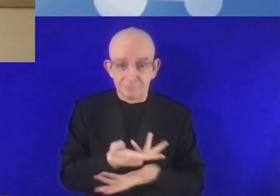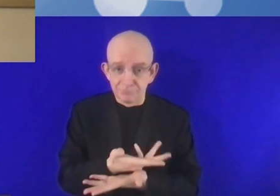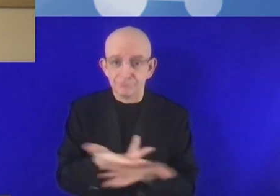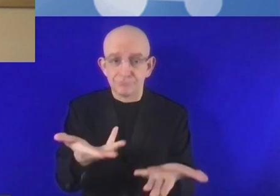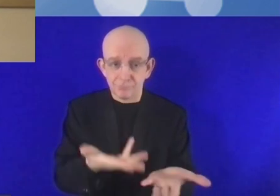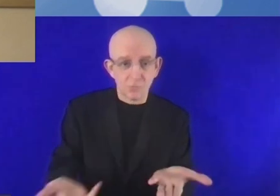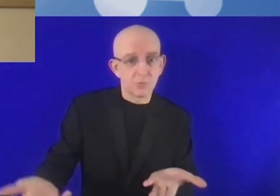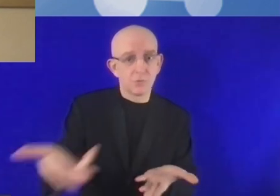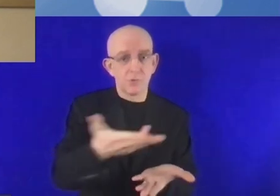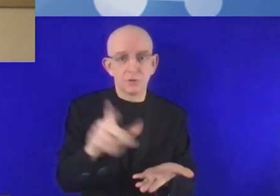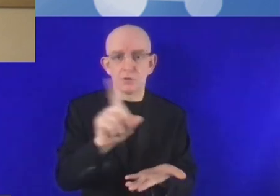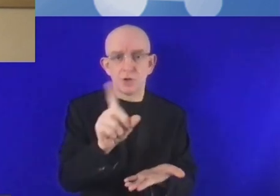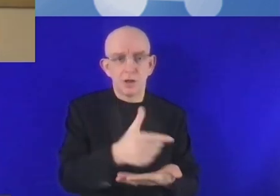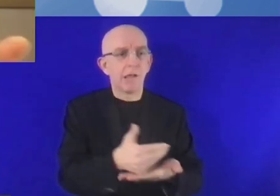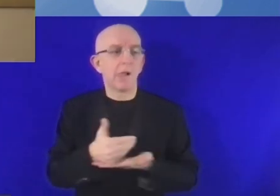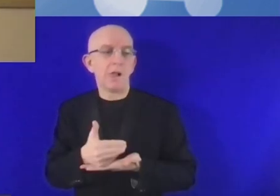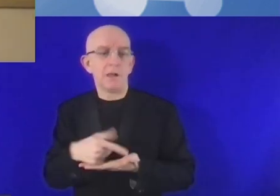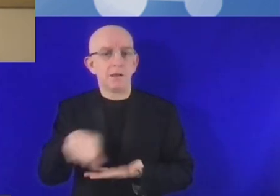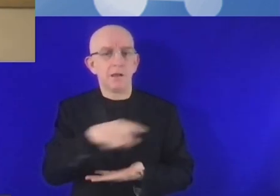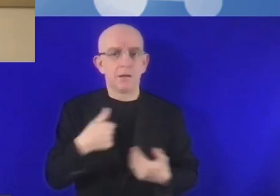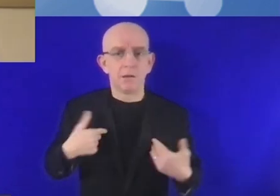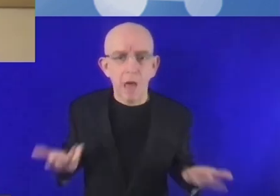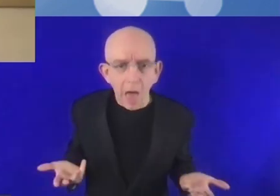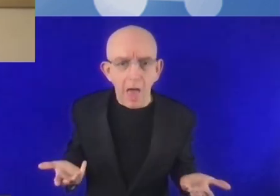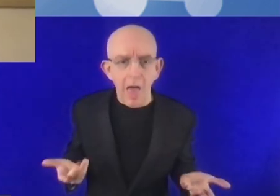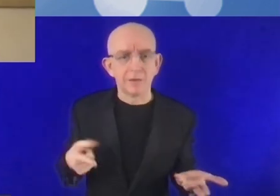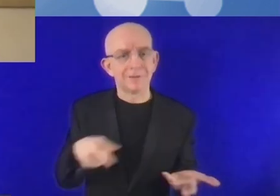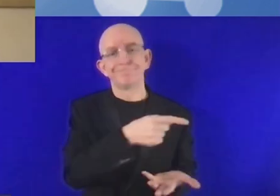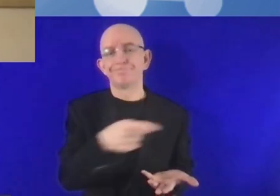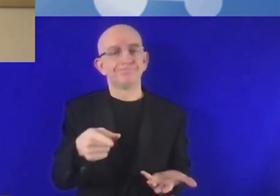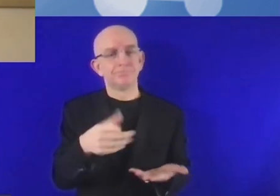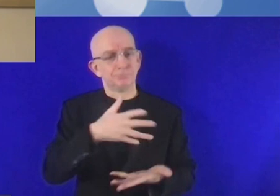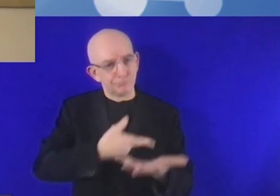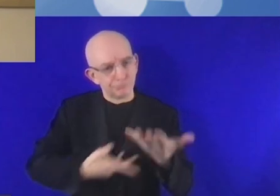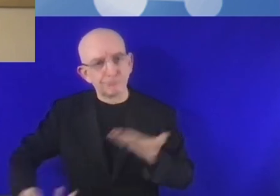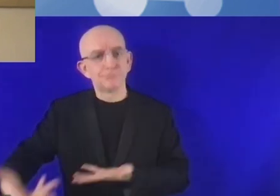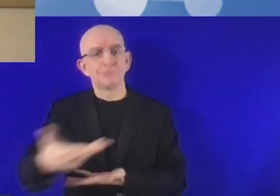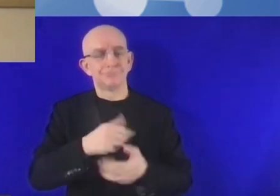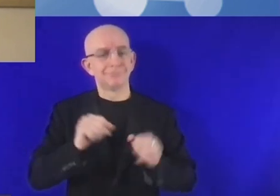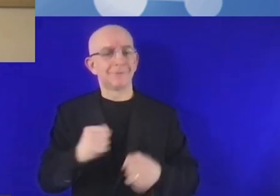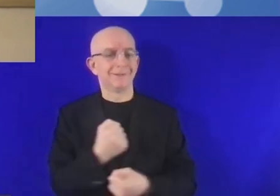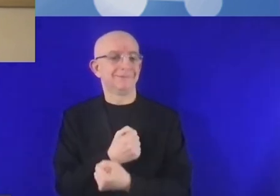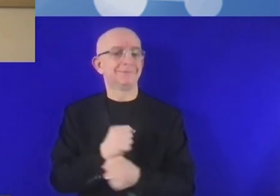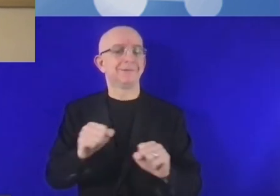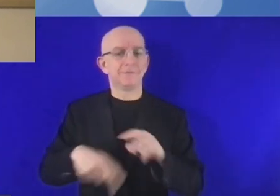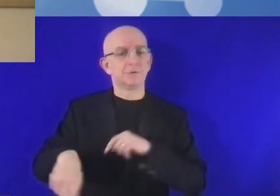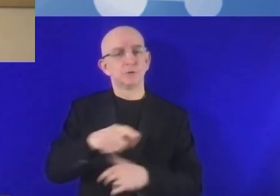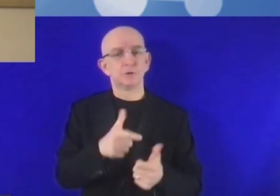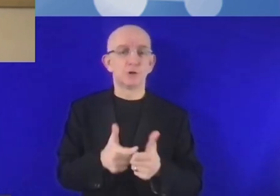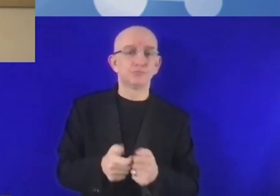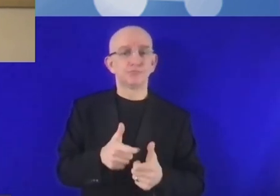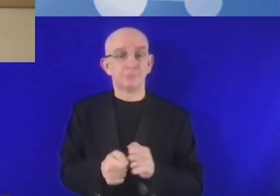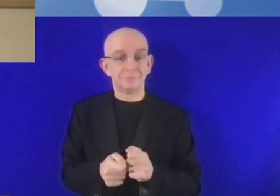chcemy także dbać o bezpieczeństwo w internecie. To są dla nas te 3 podstawowe elementy, które